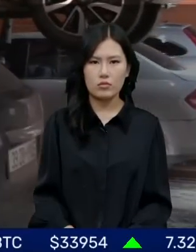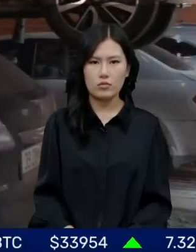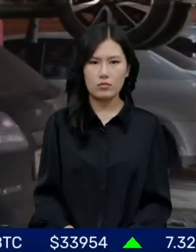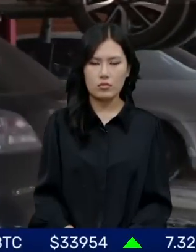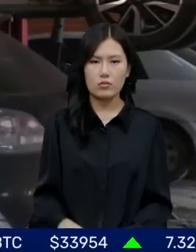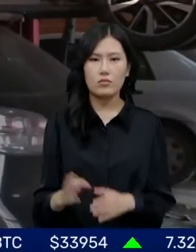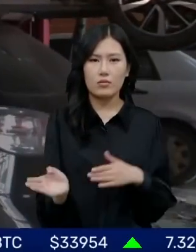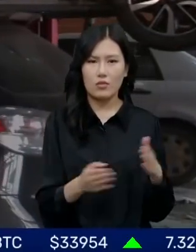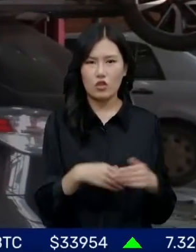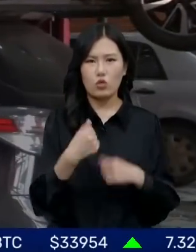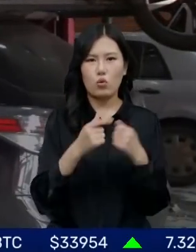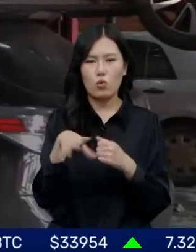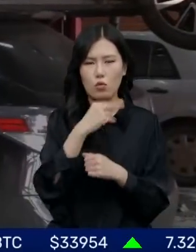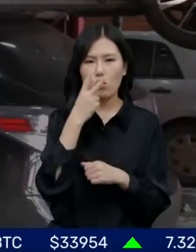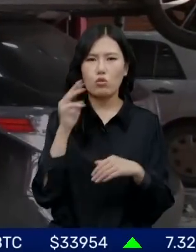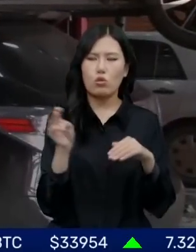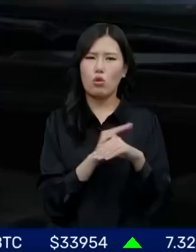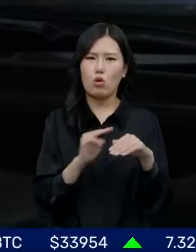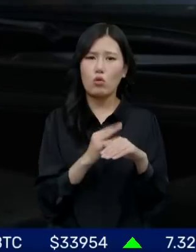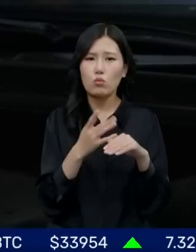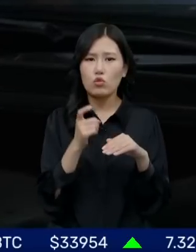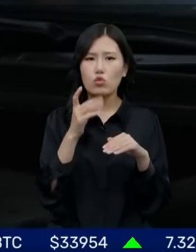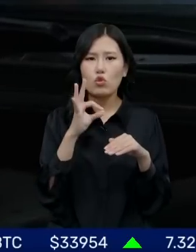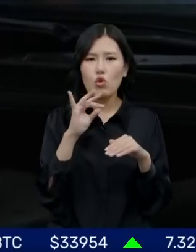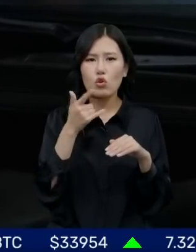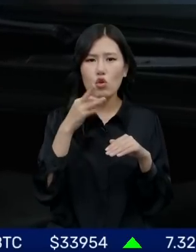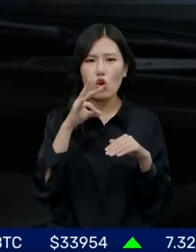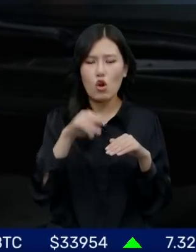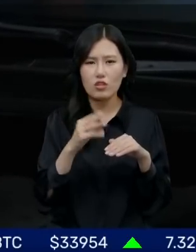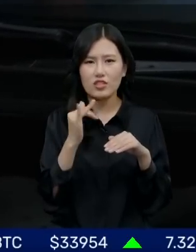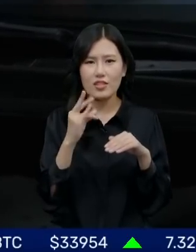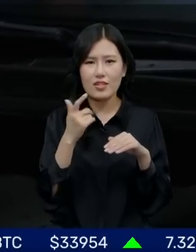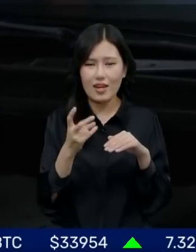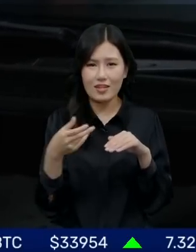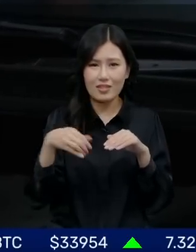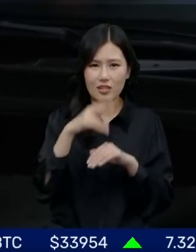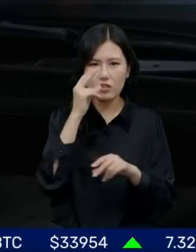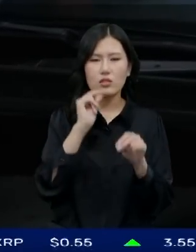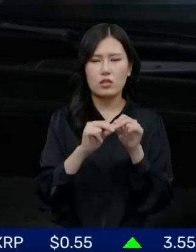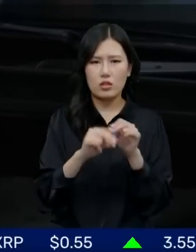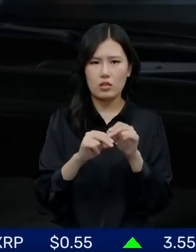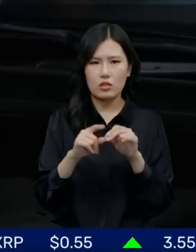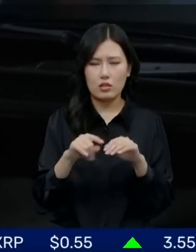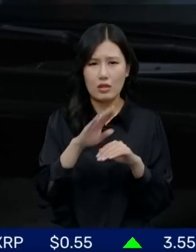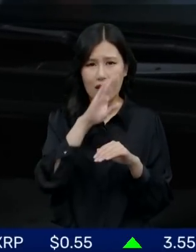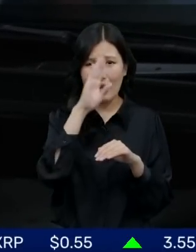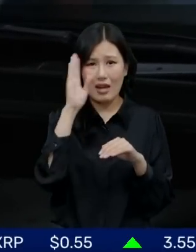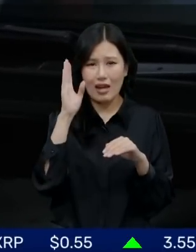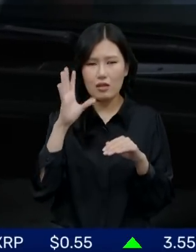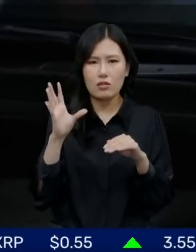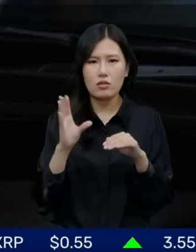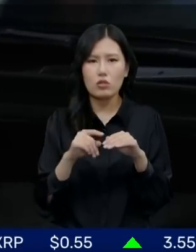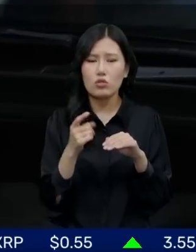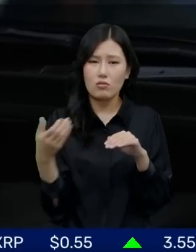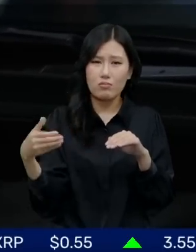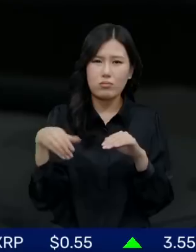Дараагийнх нь жолооч нарын төдийлөө анхаардаггүй чухал зүйл хөргөлтийн системийн шингэний шалгах юм. Хөргөлтийн шингэн хөдөлгүүрийг халсан үед хөргөхөөс гадна хөдөлгөөс